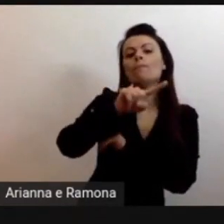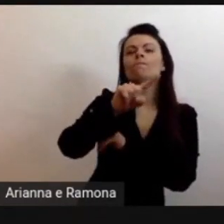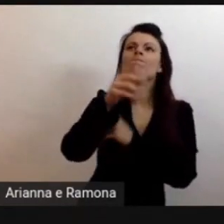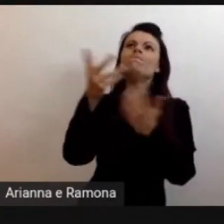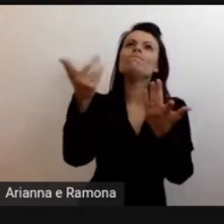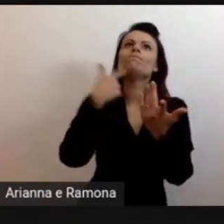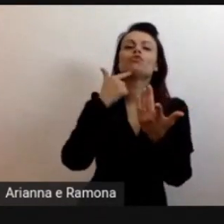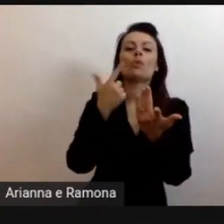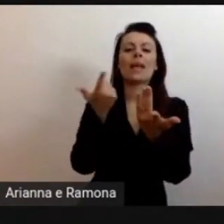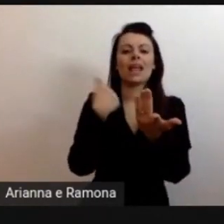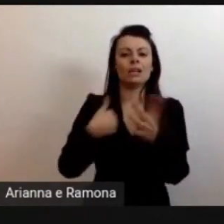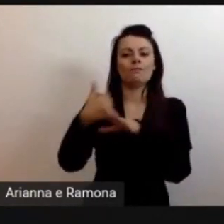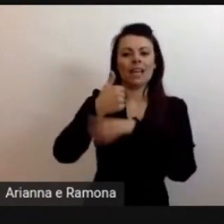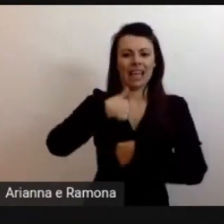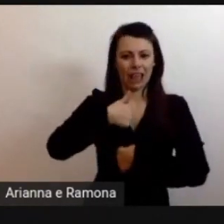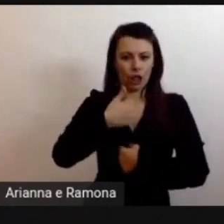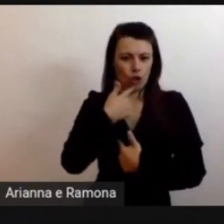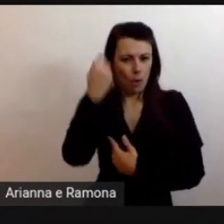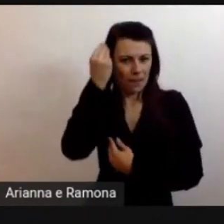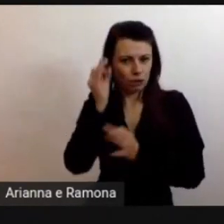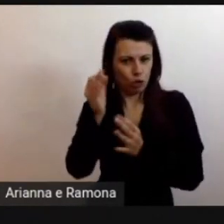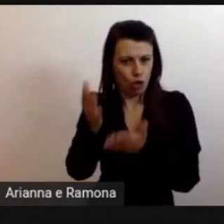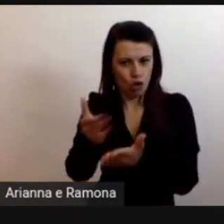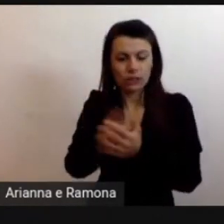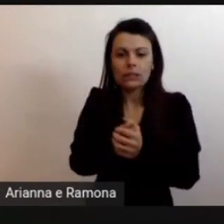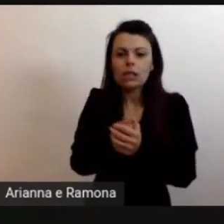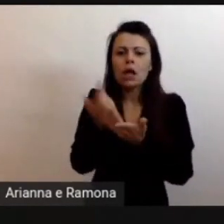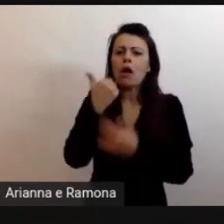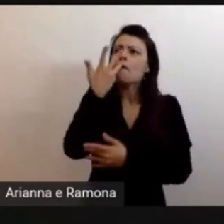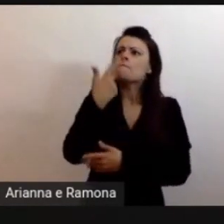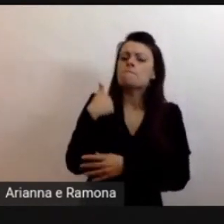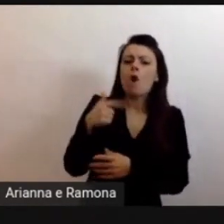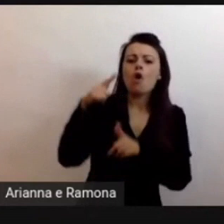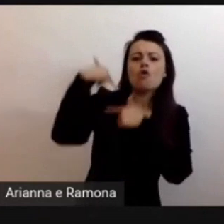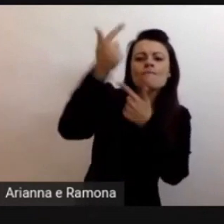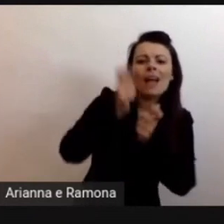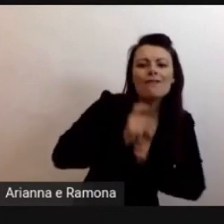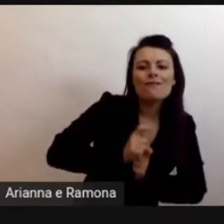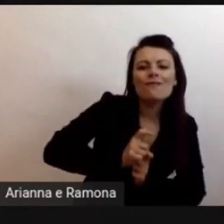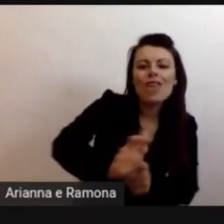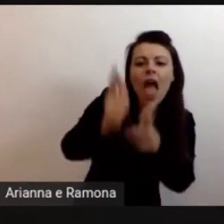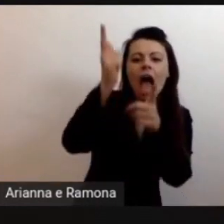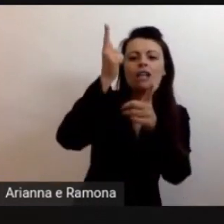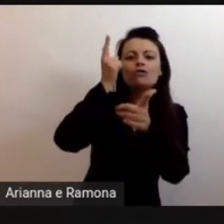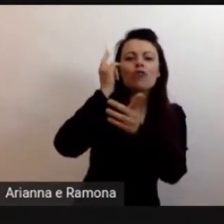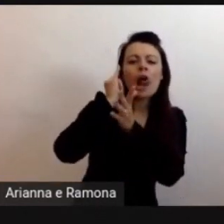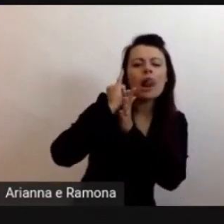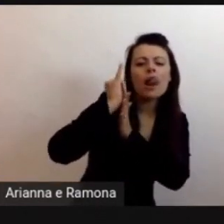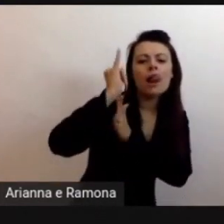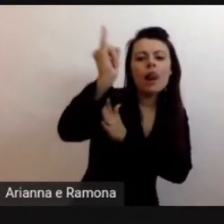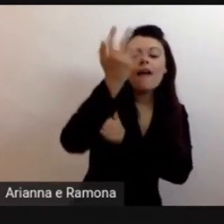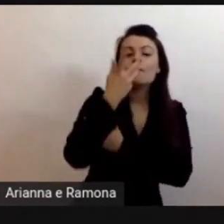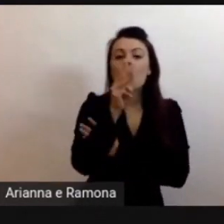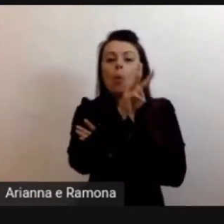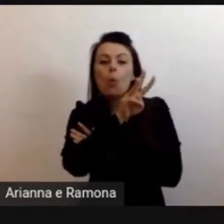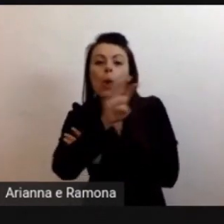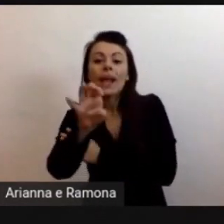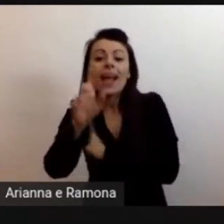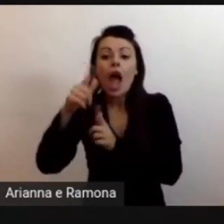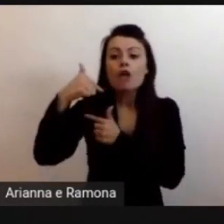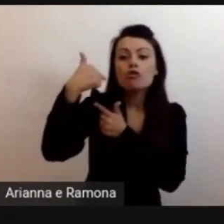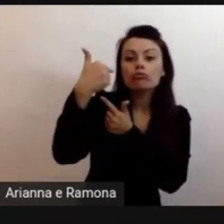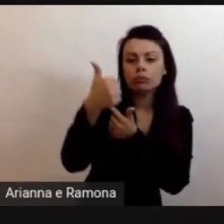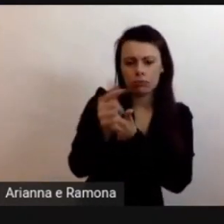momento più viaggi ai caraibi anzi meno rigoletto di voi che vi prometto più tempo per le stesse